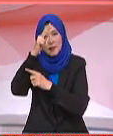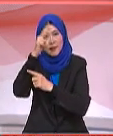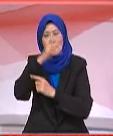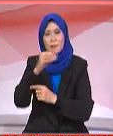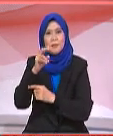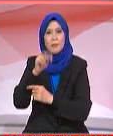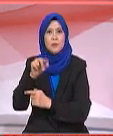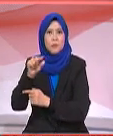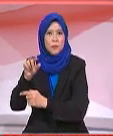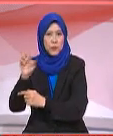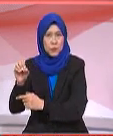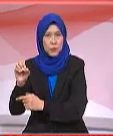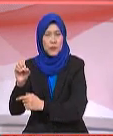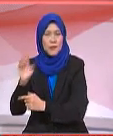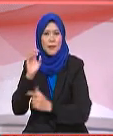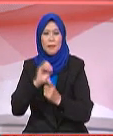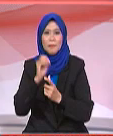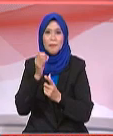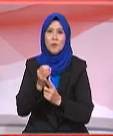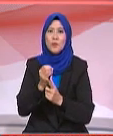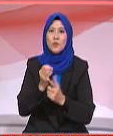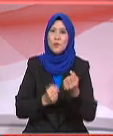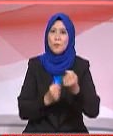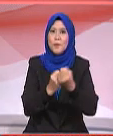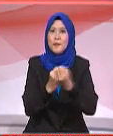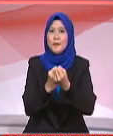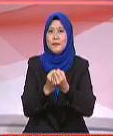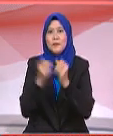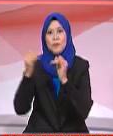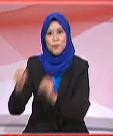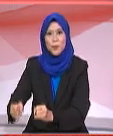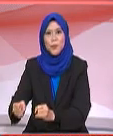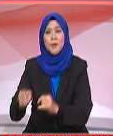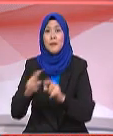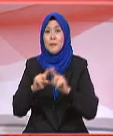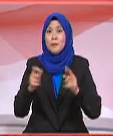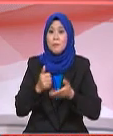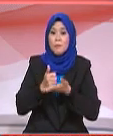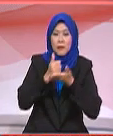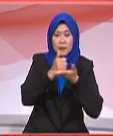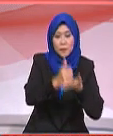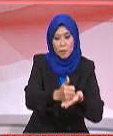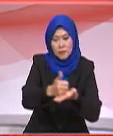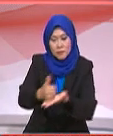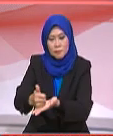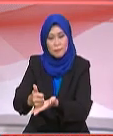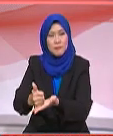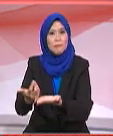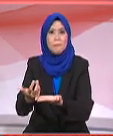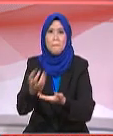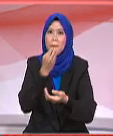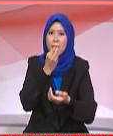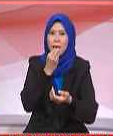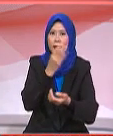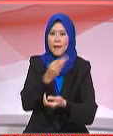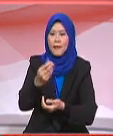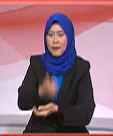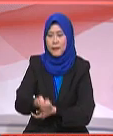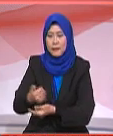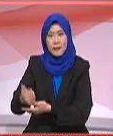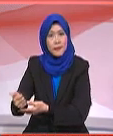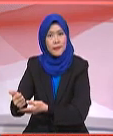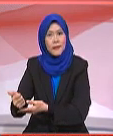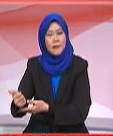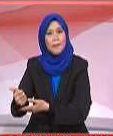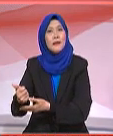bukan kerajaan NGO mahupun sumbangan persendirian. Malah bantuan yang diberikan bukan hanya berupa makanan dan peralatan